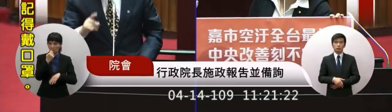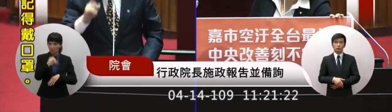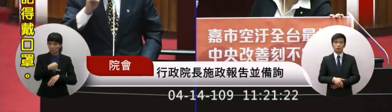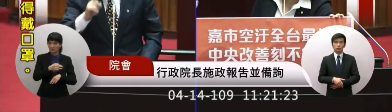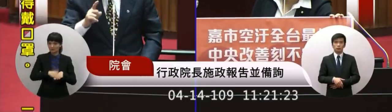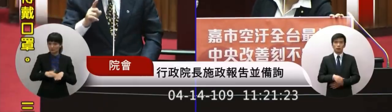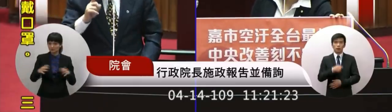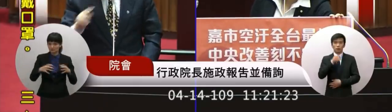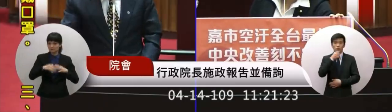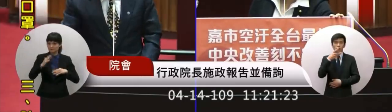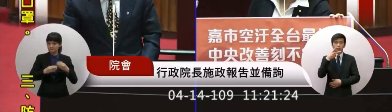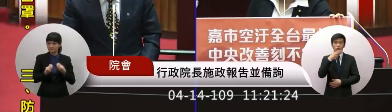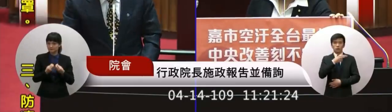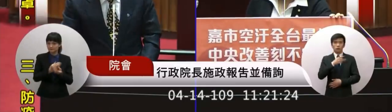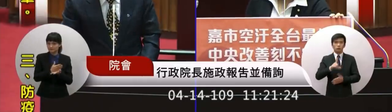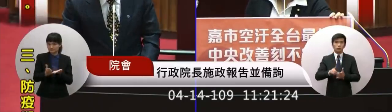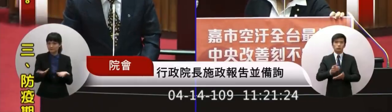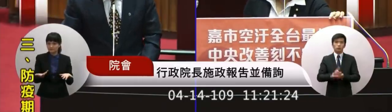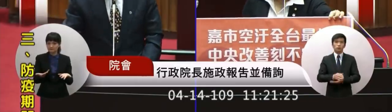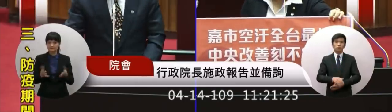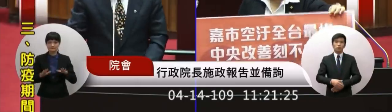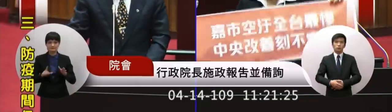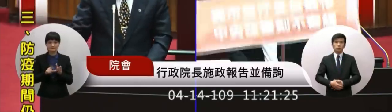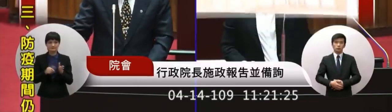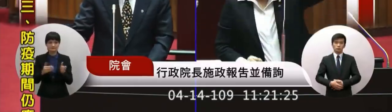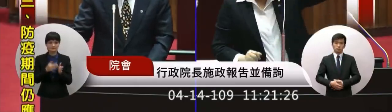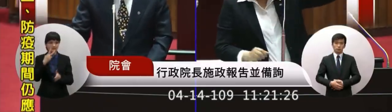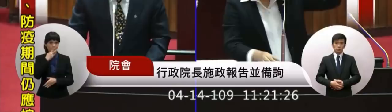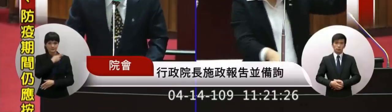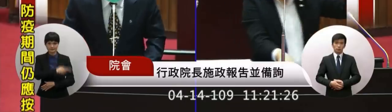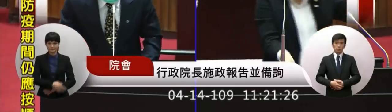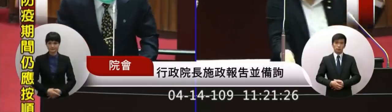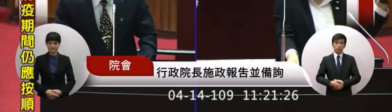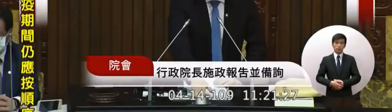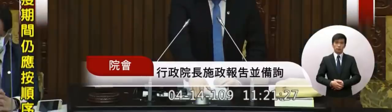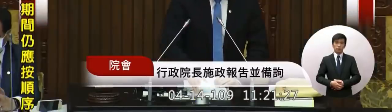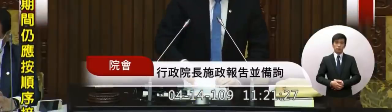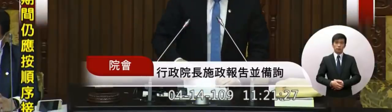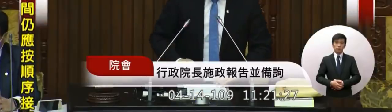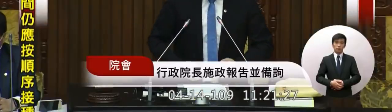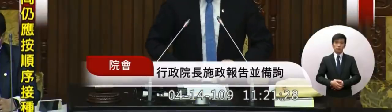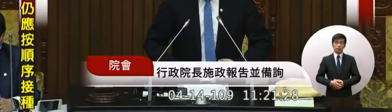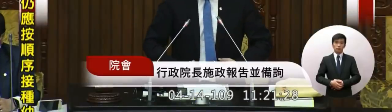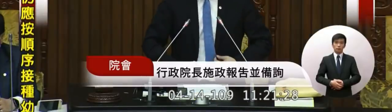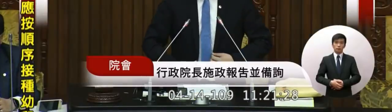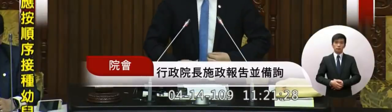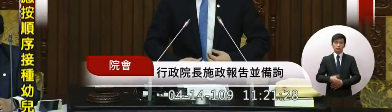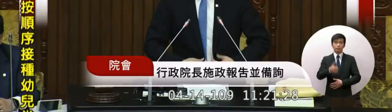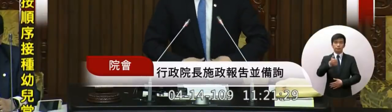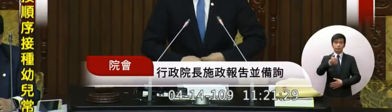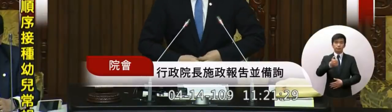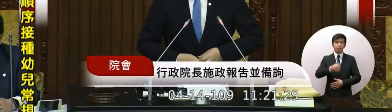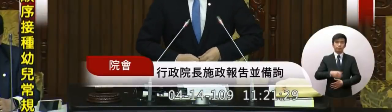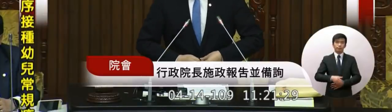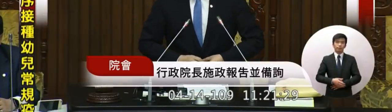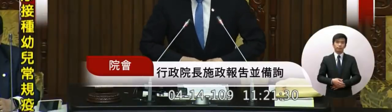善好 謝謝